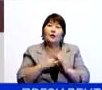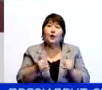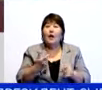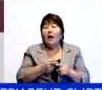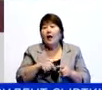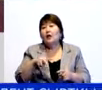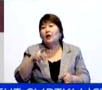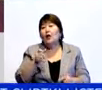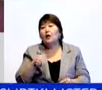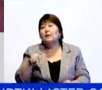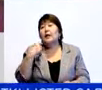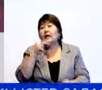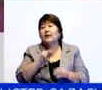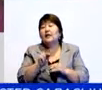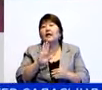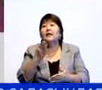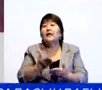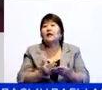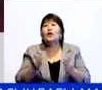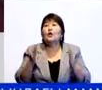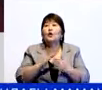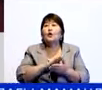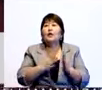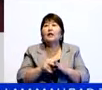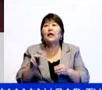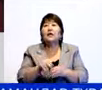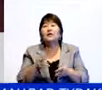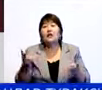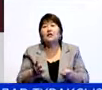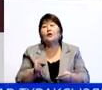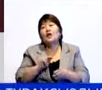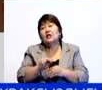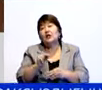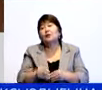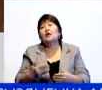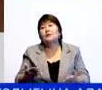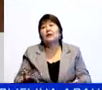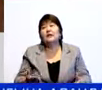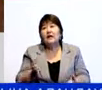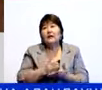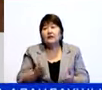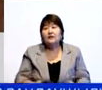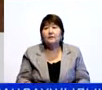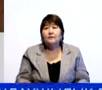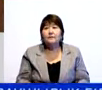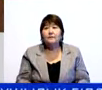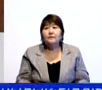Ал логопед дәрігері тек кеңес қана бермей, үй жағдайында жасалу керек жаттығуларымен таныстырды. Жаттығу жасаймыз,